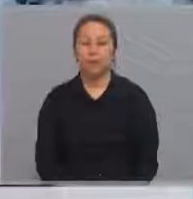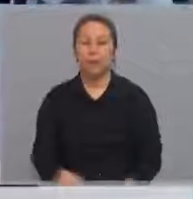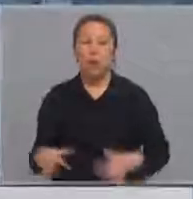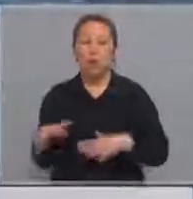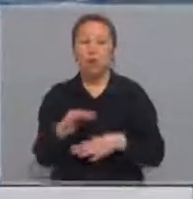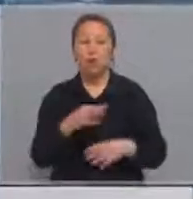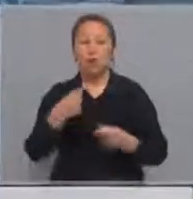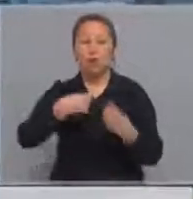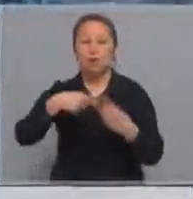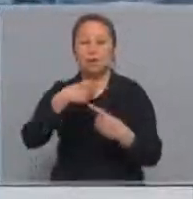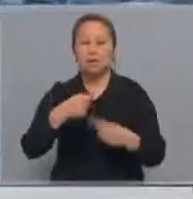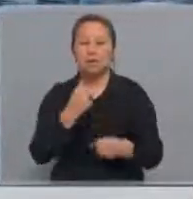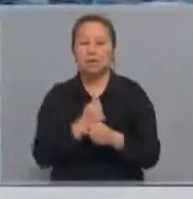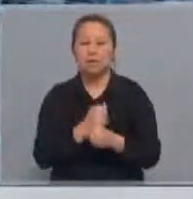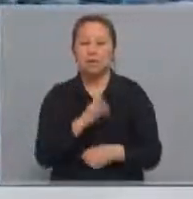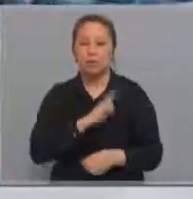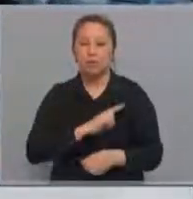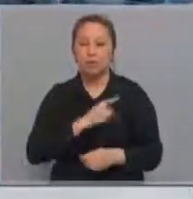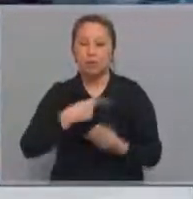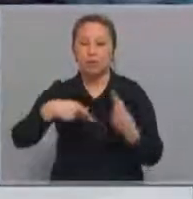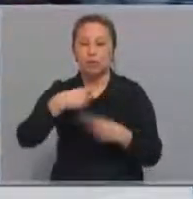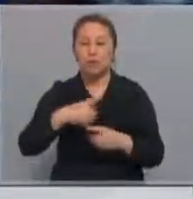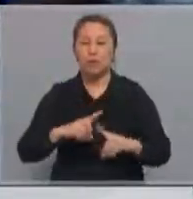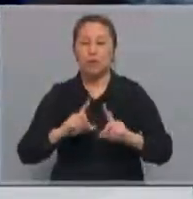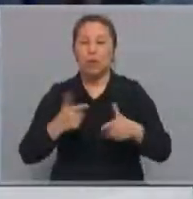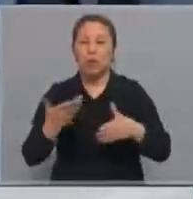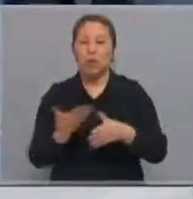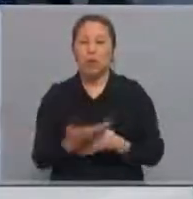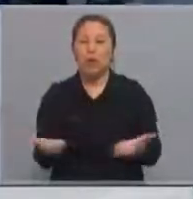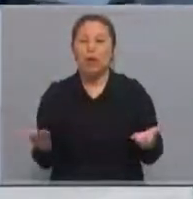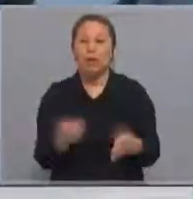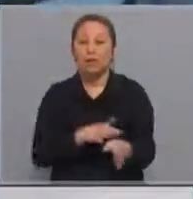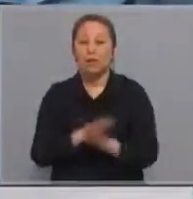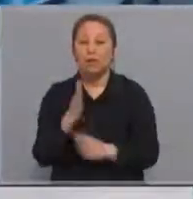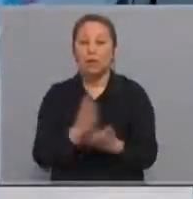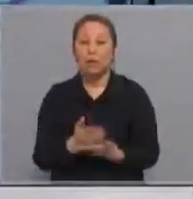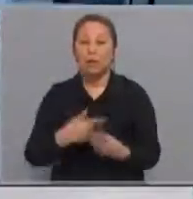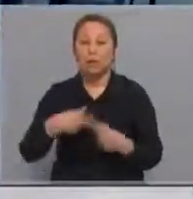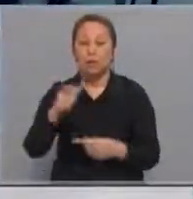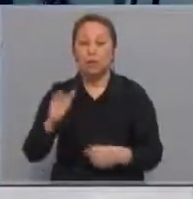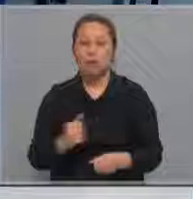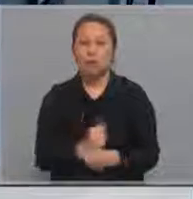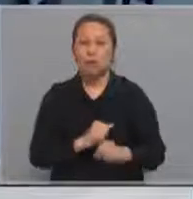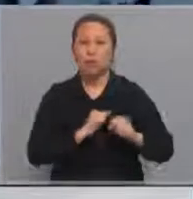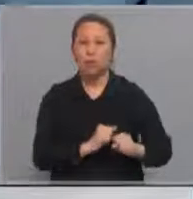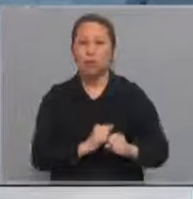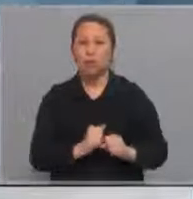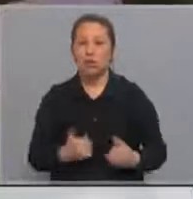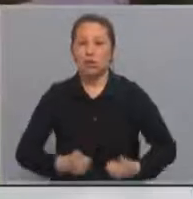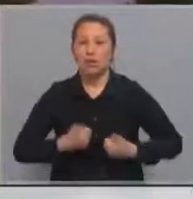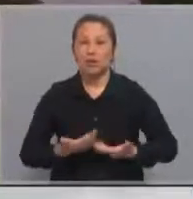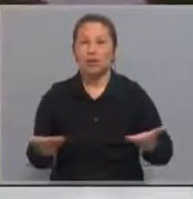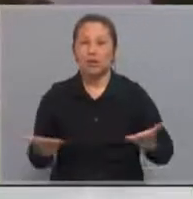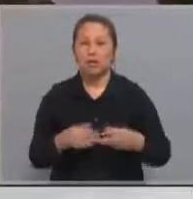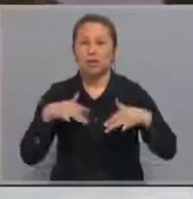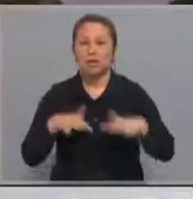Облысымызда кәсіпкерлікпен айналысып жатқан азаматтардың бизнесіне қолдау қай деңгейде жүргізіліп жатыр? Кәсіпкерлердің заң аясында қорғалу дәрежесі қандай? Бұл